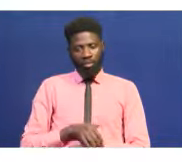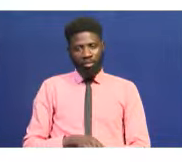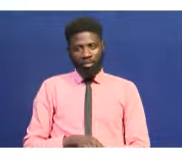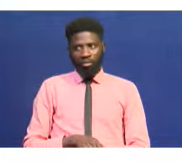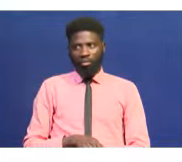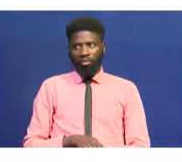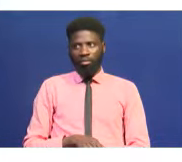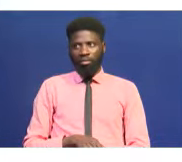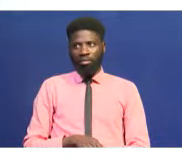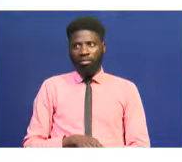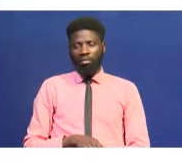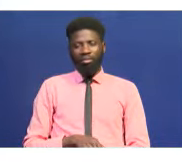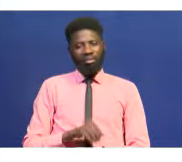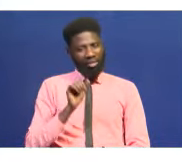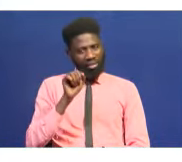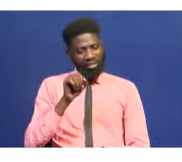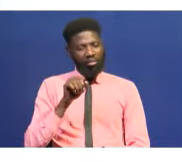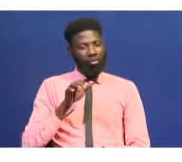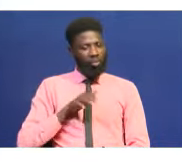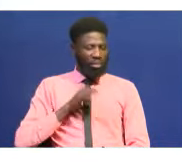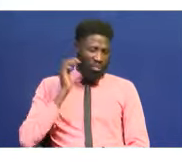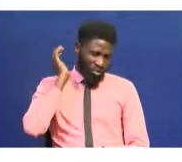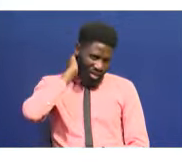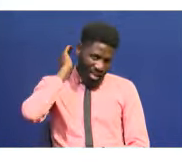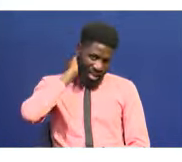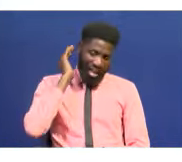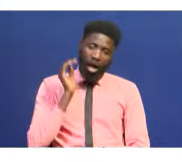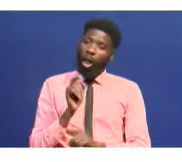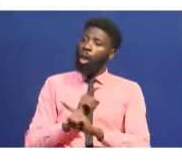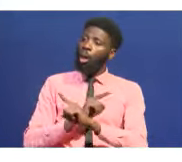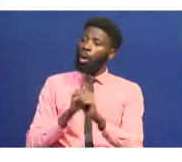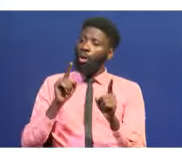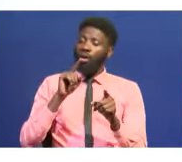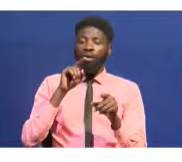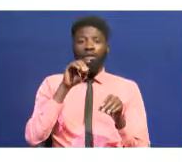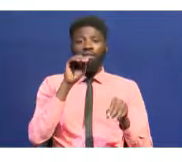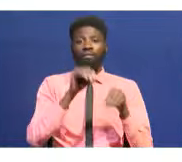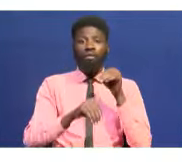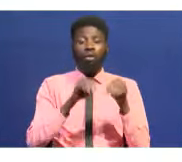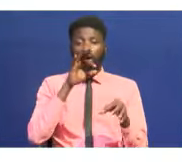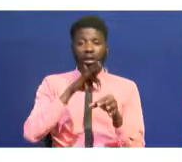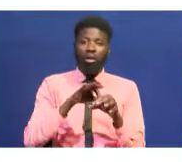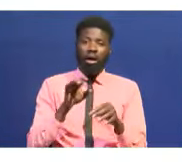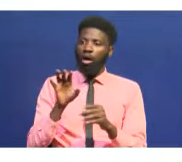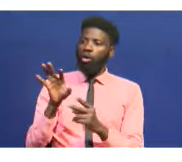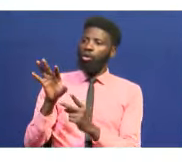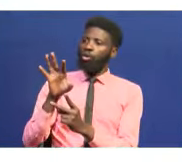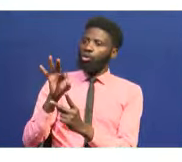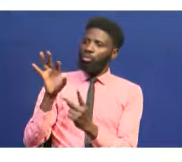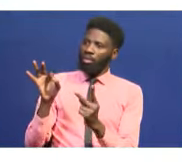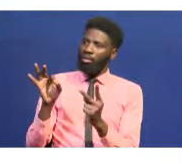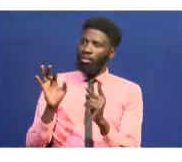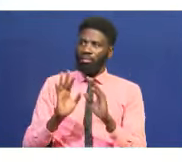Yeah, it was somebody Gishaga from Muranga. Na alikuwa nominated, at how kuchaguliwa.